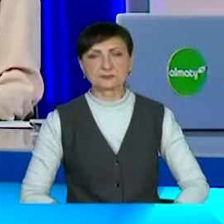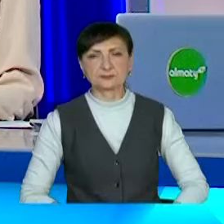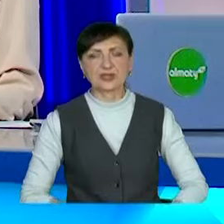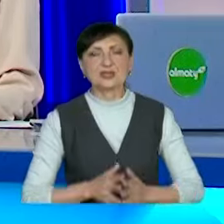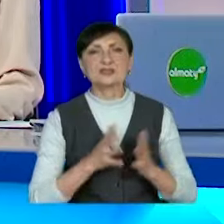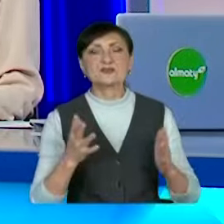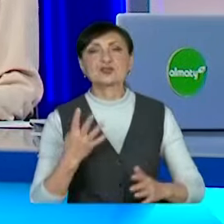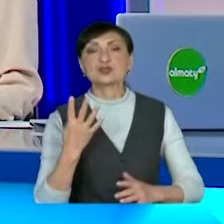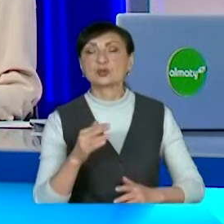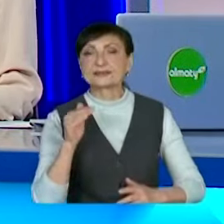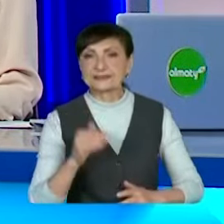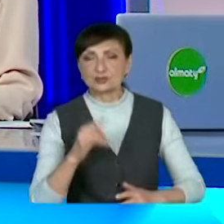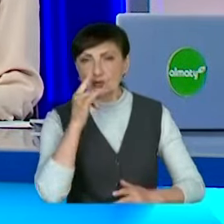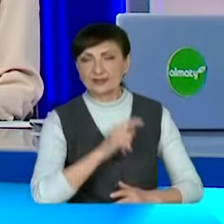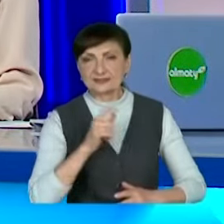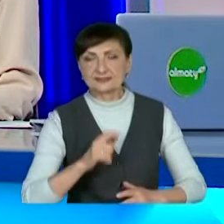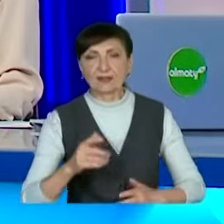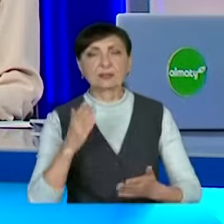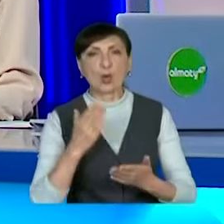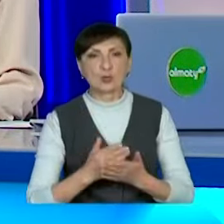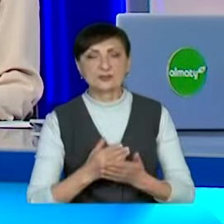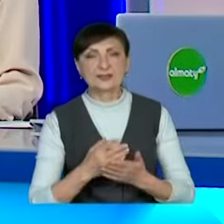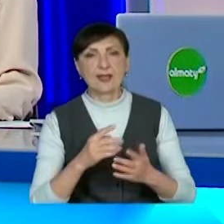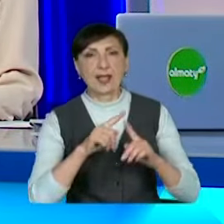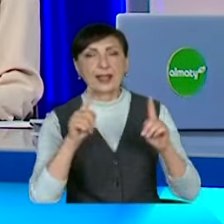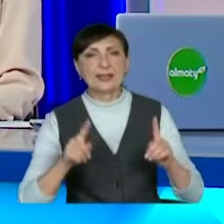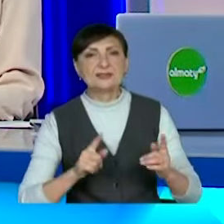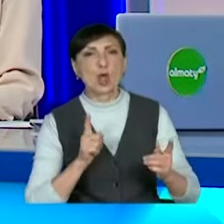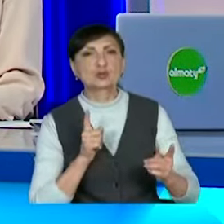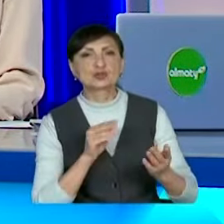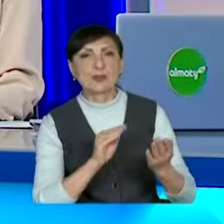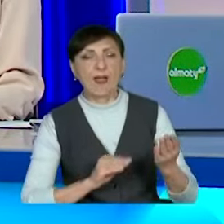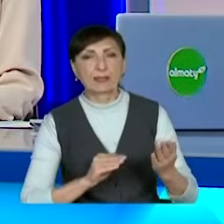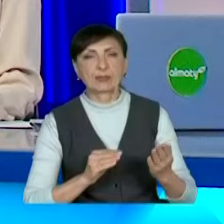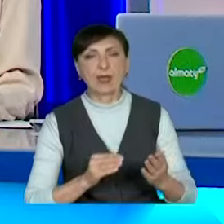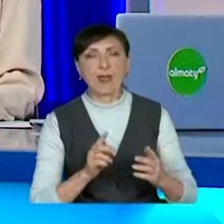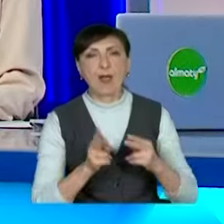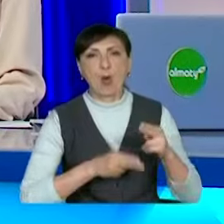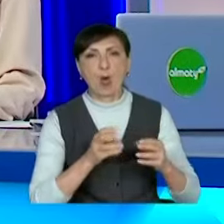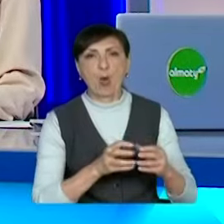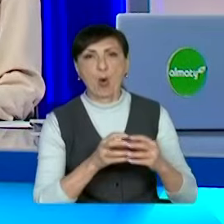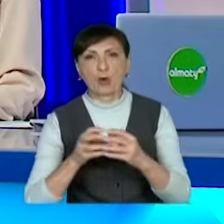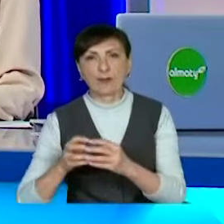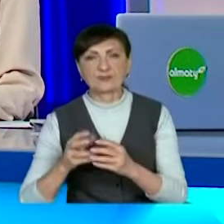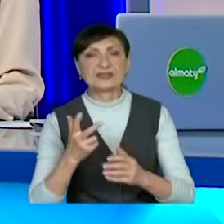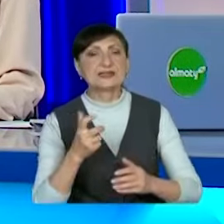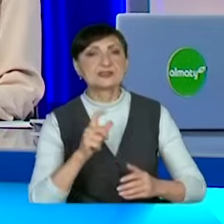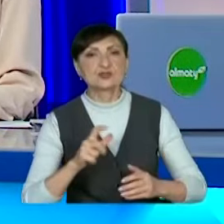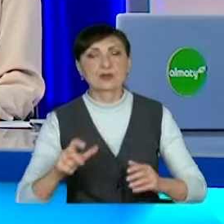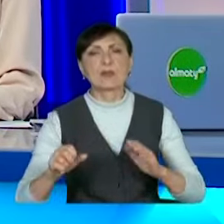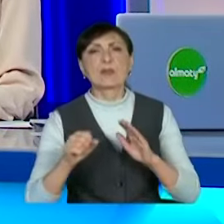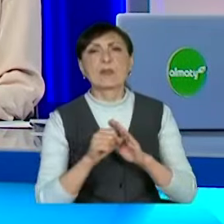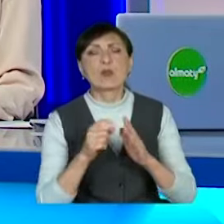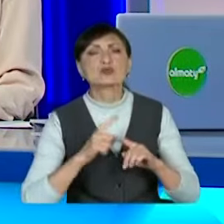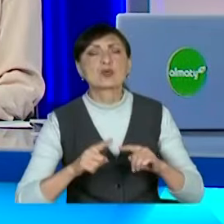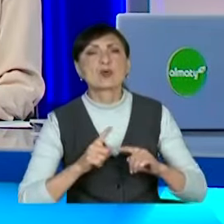Свыше 4000 казахстанцев находятся в листе ожидания на пересадку органов. Около 300 человек погибают, так